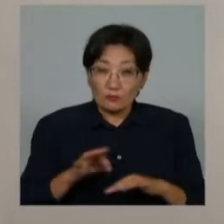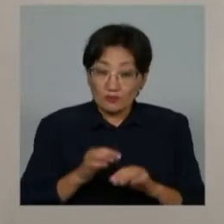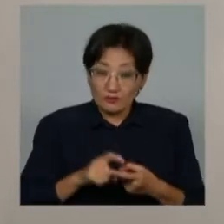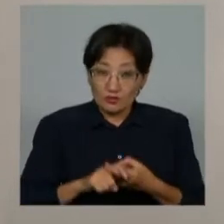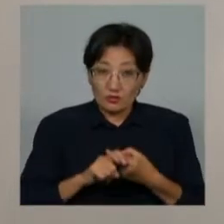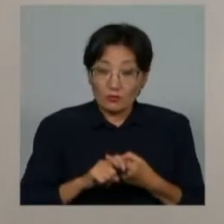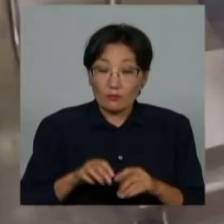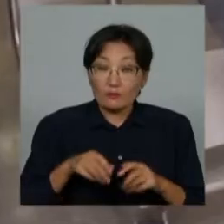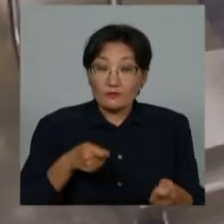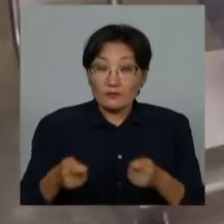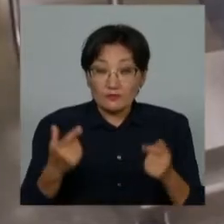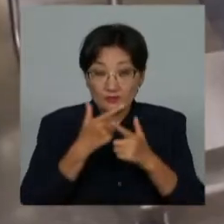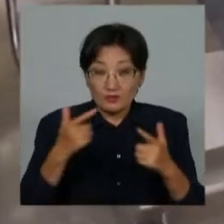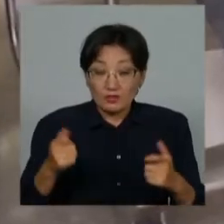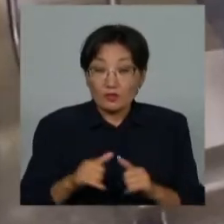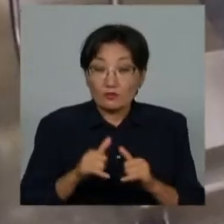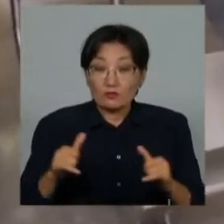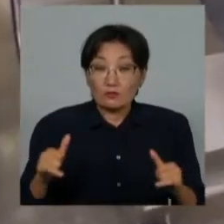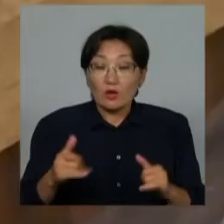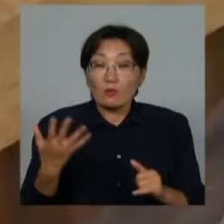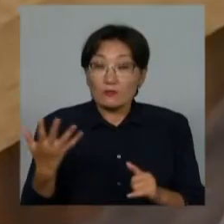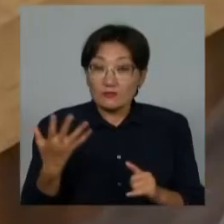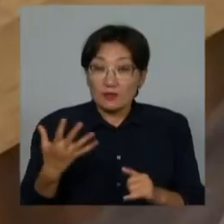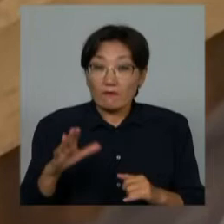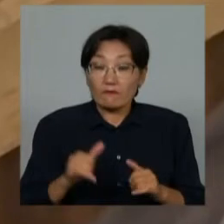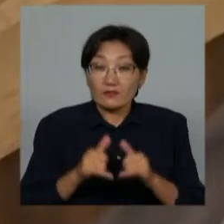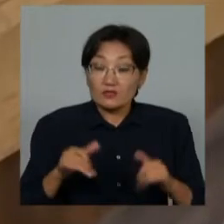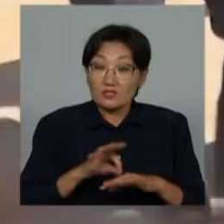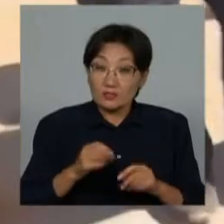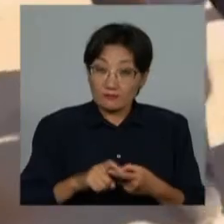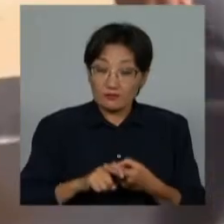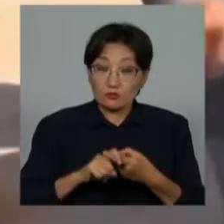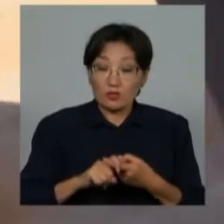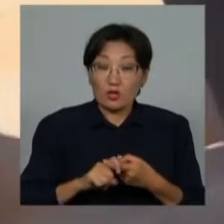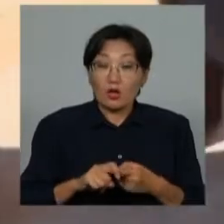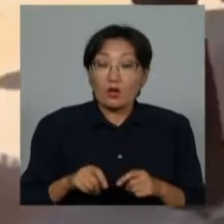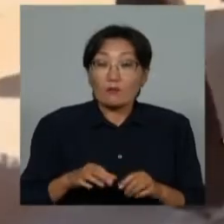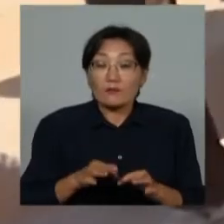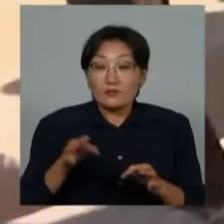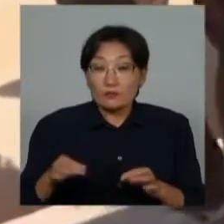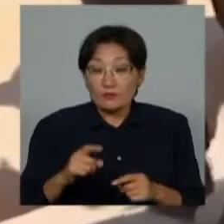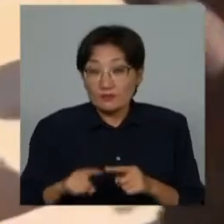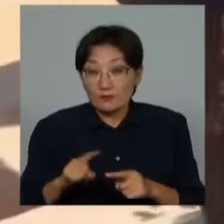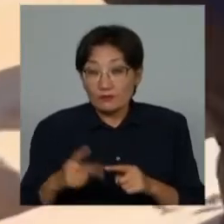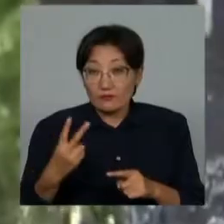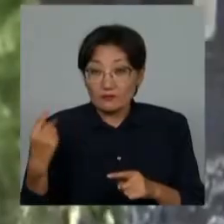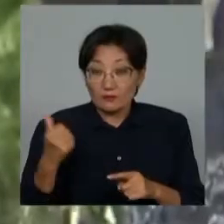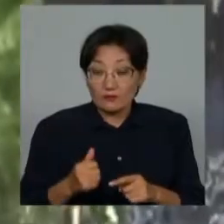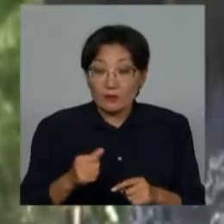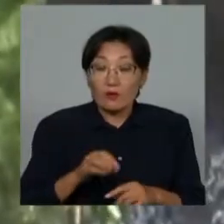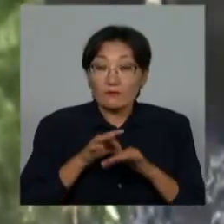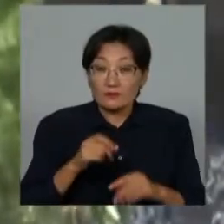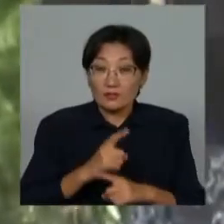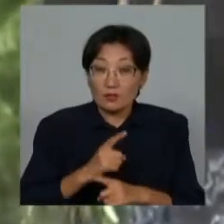инфекции. Правительство объявило о распространении 5-й волны коронавируса. провинциях на ближайшие 2 недели введен запрет